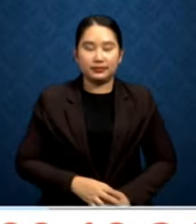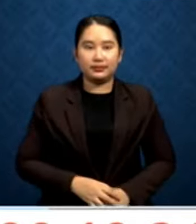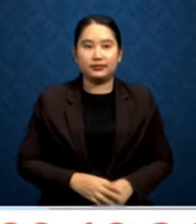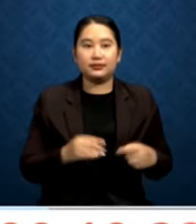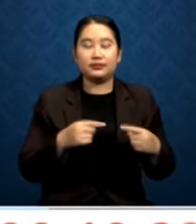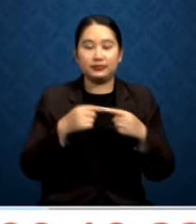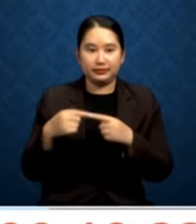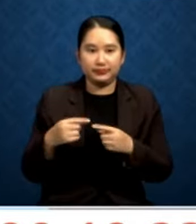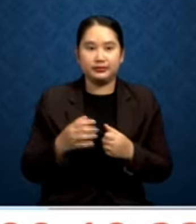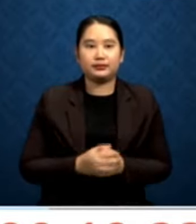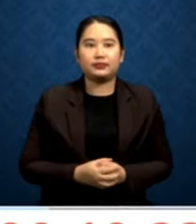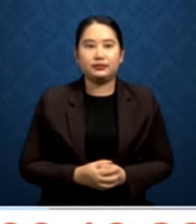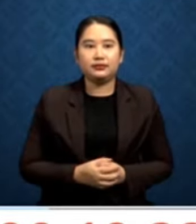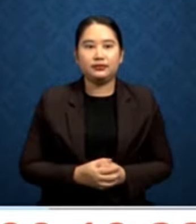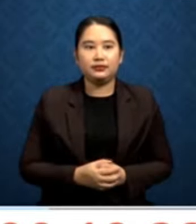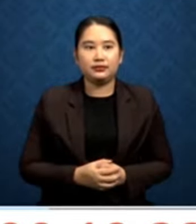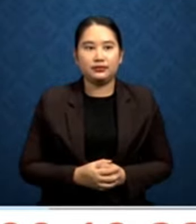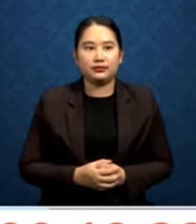่ะขอสไทถดไปครับ